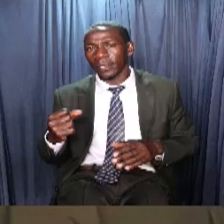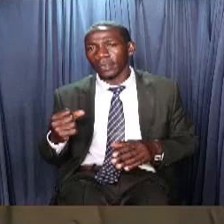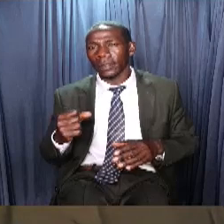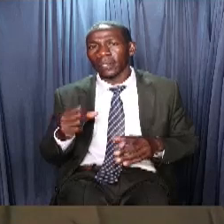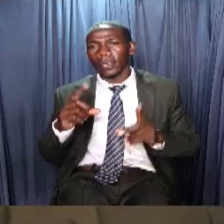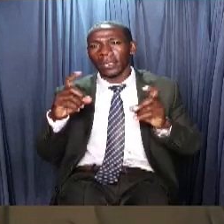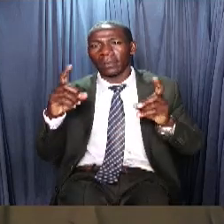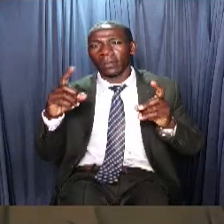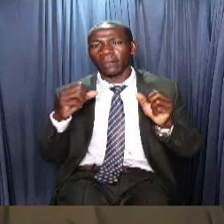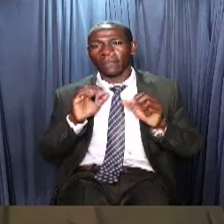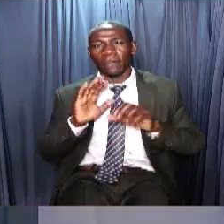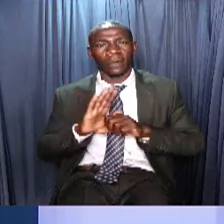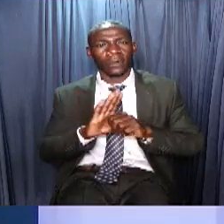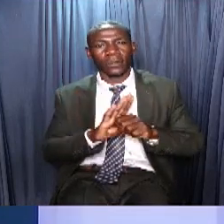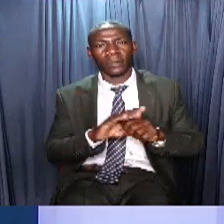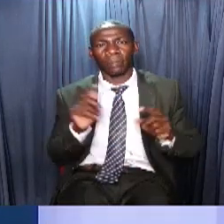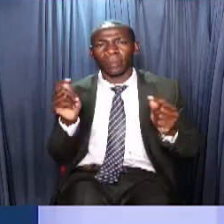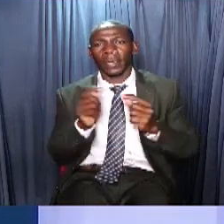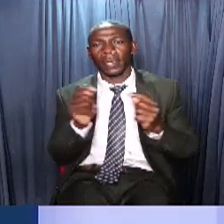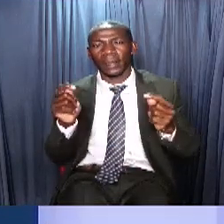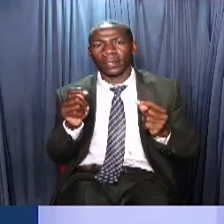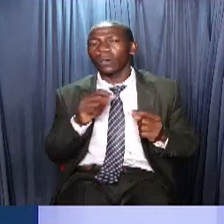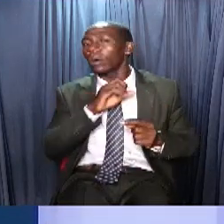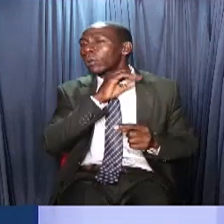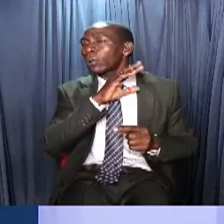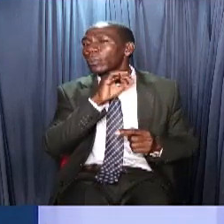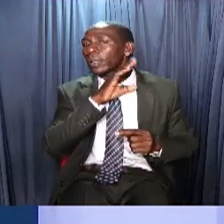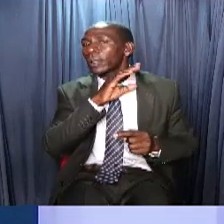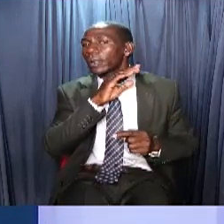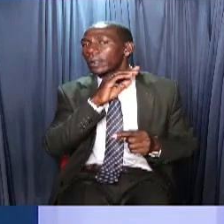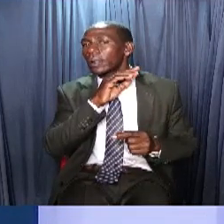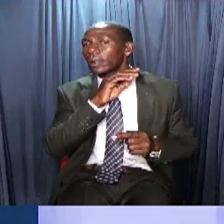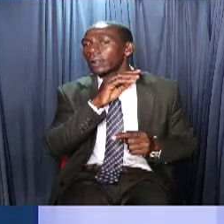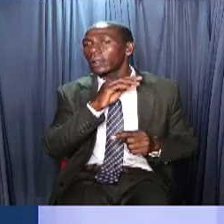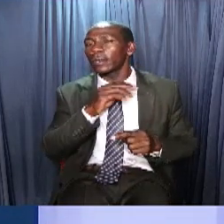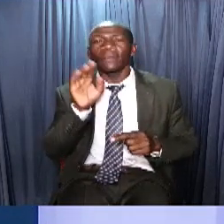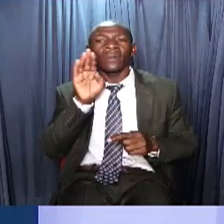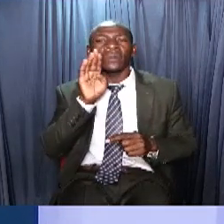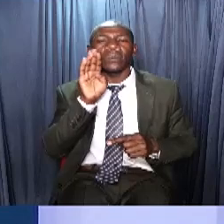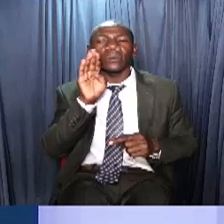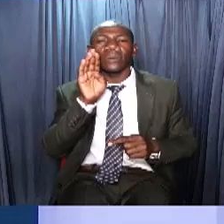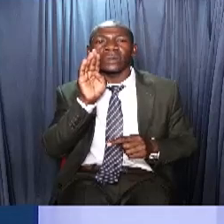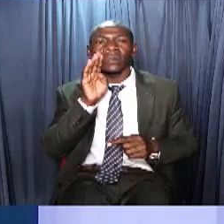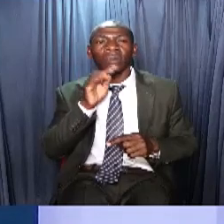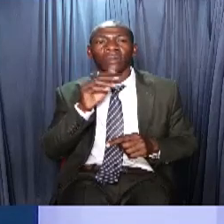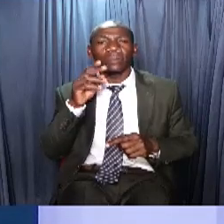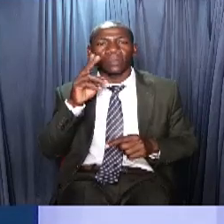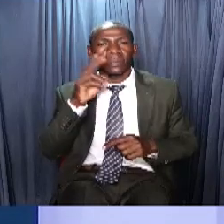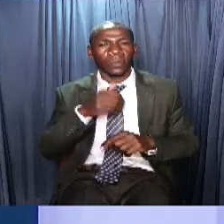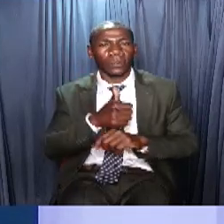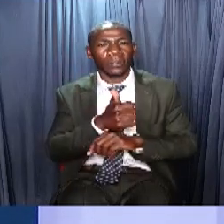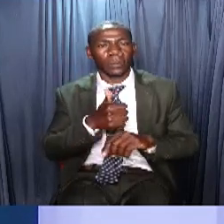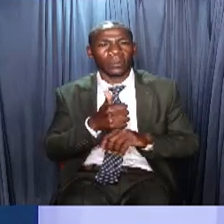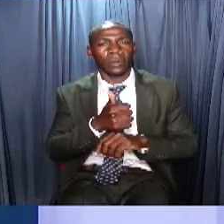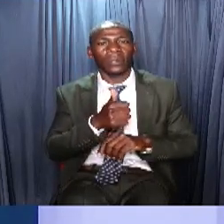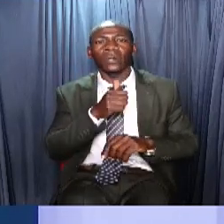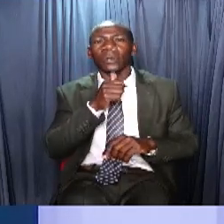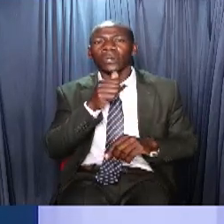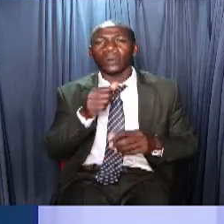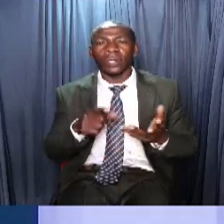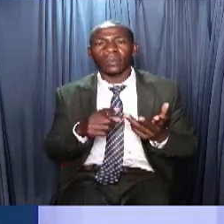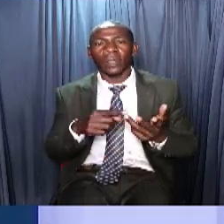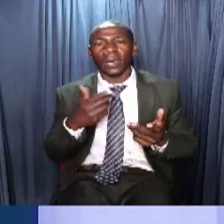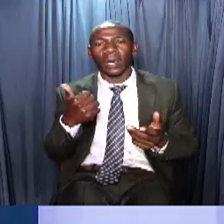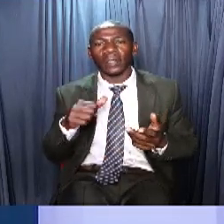za dhambi. The forces of sin. Uchungu. Bitterness. Manunguniko. And murmuring. Fitina. Disco darau. Despise. Kutohesabu wengine bora.